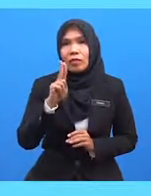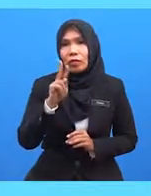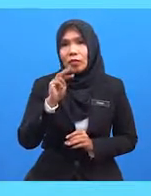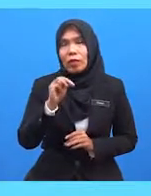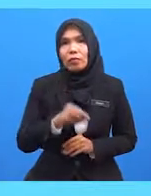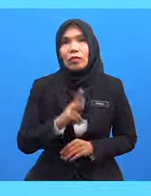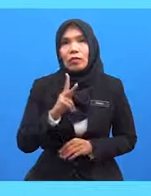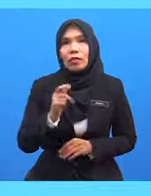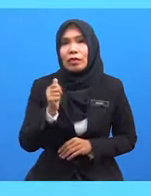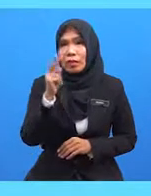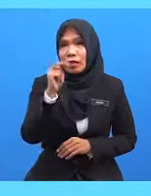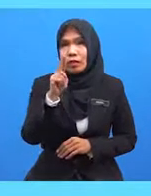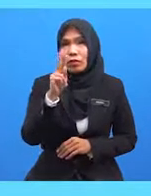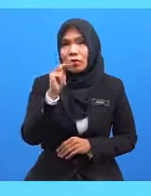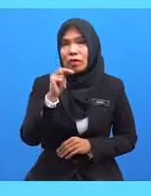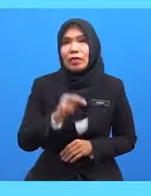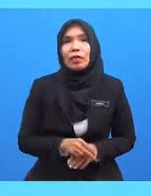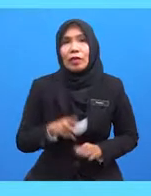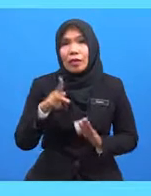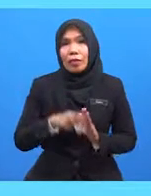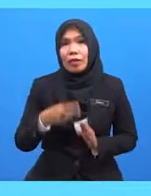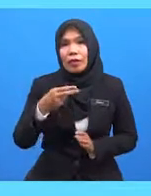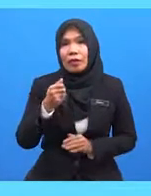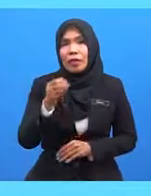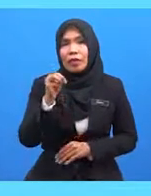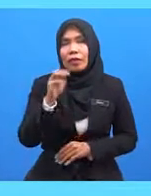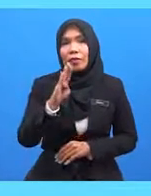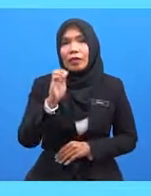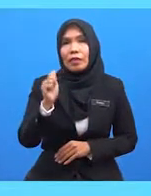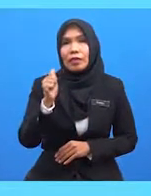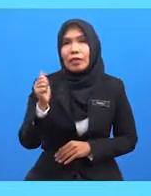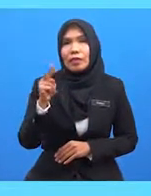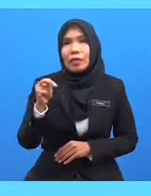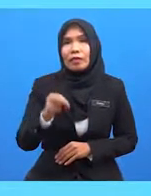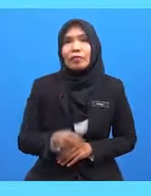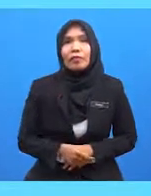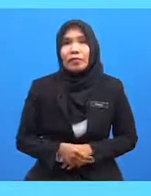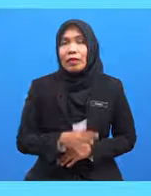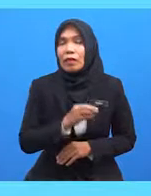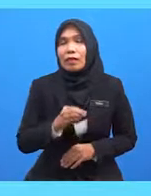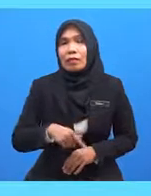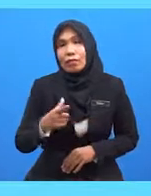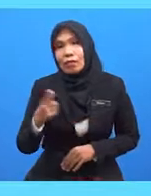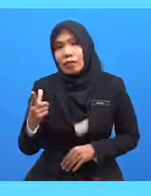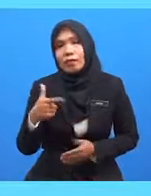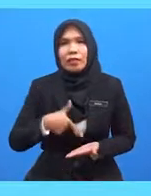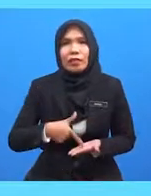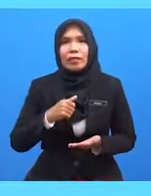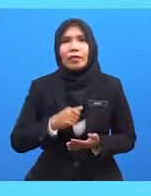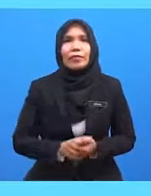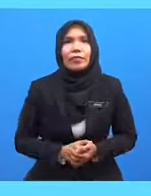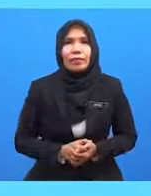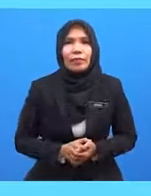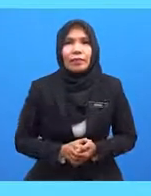yang memperkenalkan ilmu pengetahuan baharu berhubung dengan ilmu, fikiran,